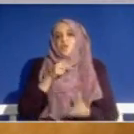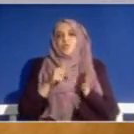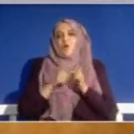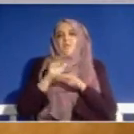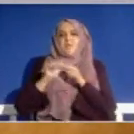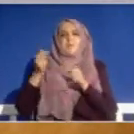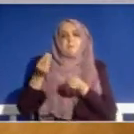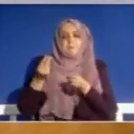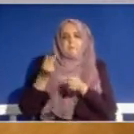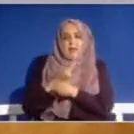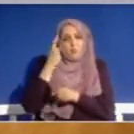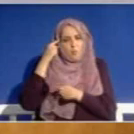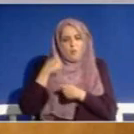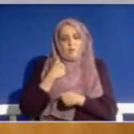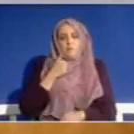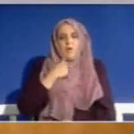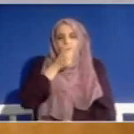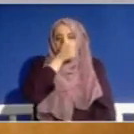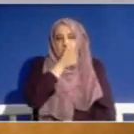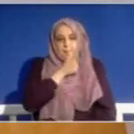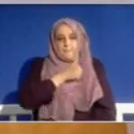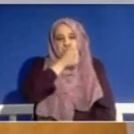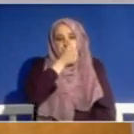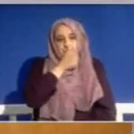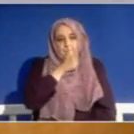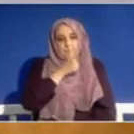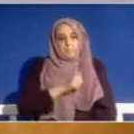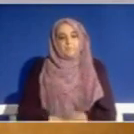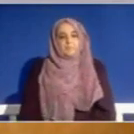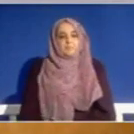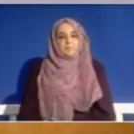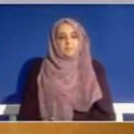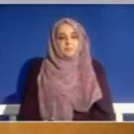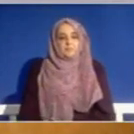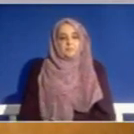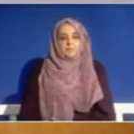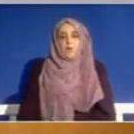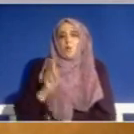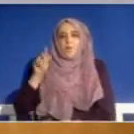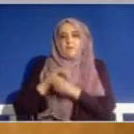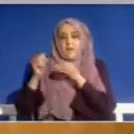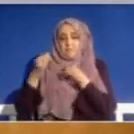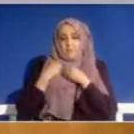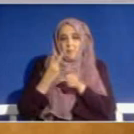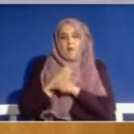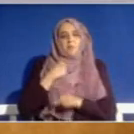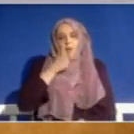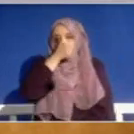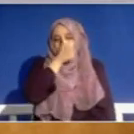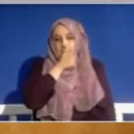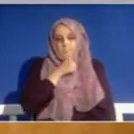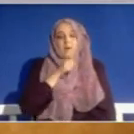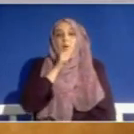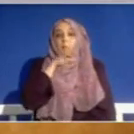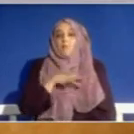الصبر معناها أن أصبر على أذية هذا الجار، يؤذيني أنا أصبر، لأن النبي صلى الله عليه وسلم وش قال لنا؟